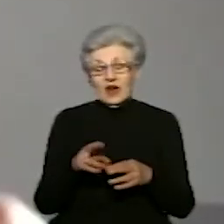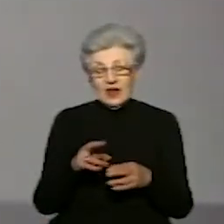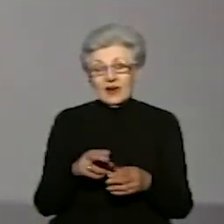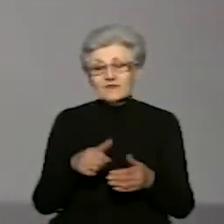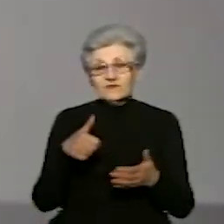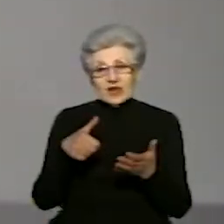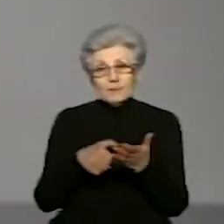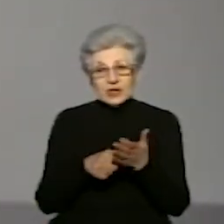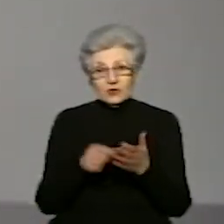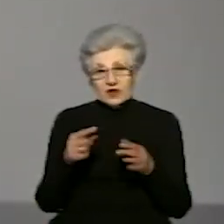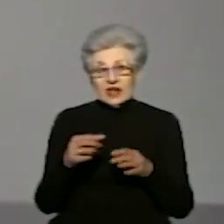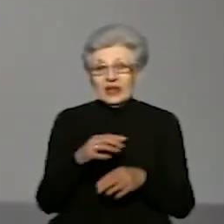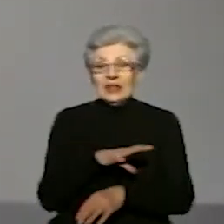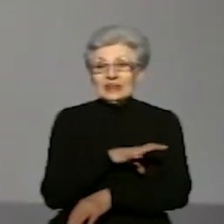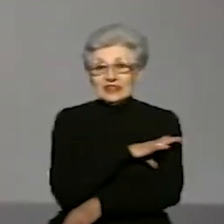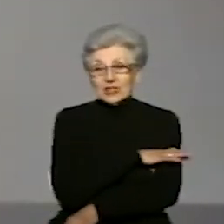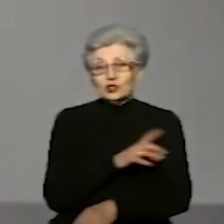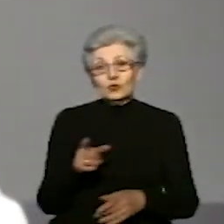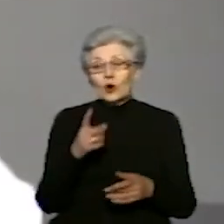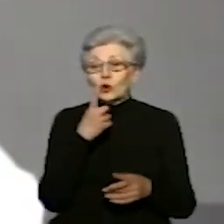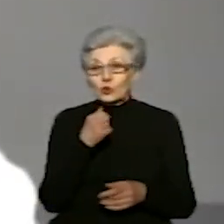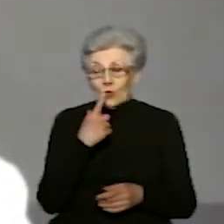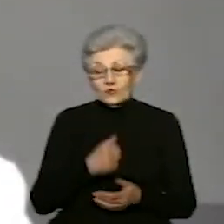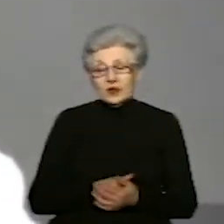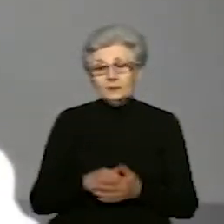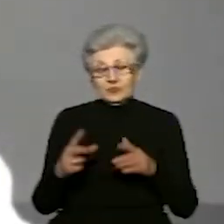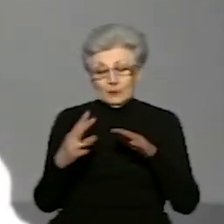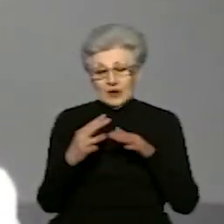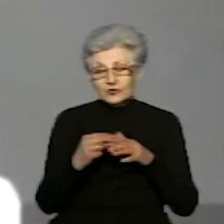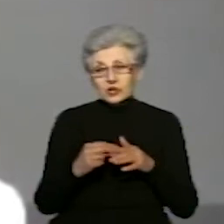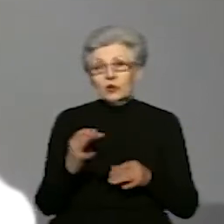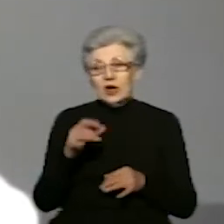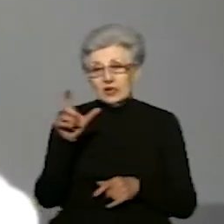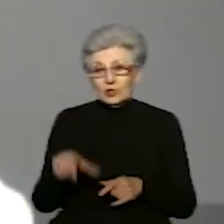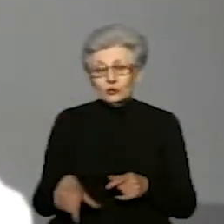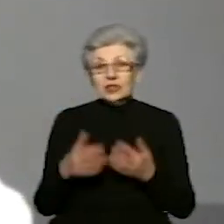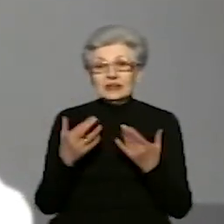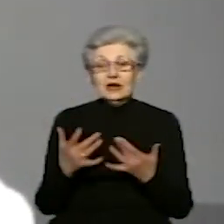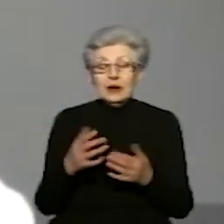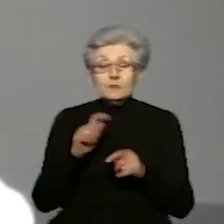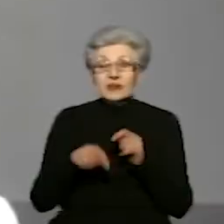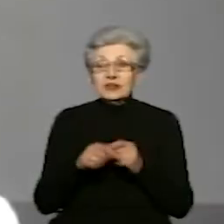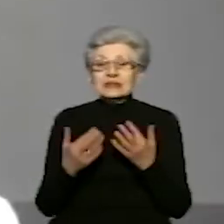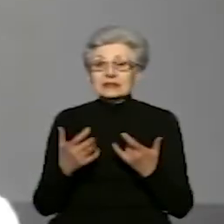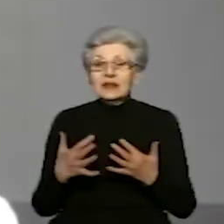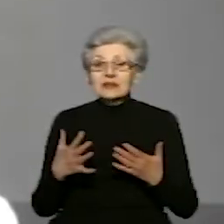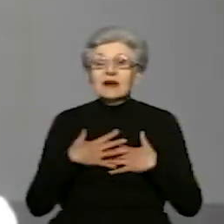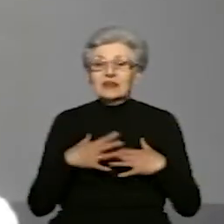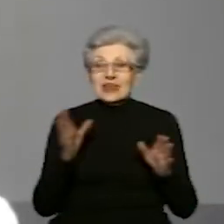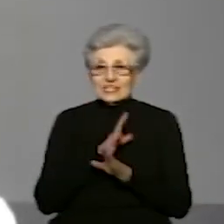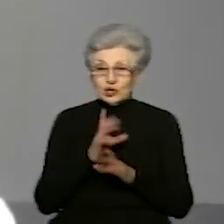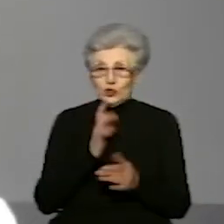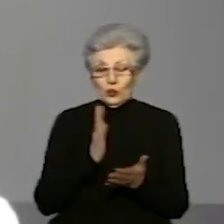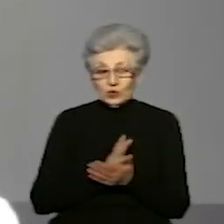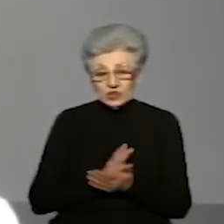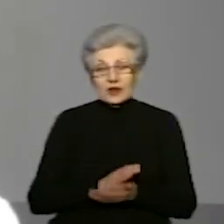Пальчик кладеш сюди, нажимаєш кнопочку і дивишся, як людина, який має скільки кисню на периферії. Ті, хто, за